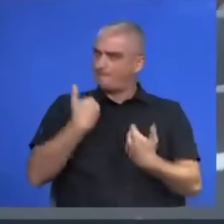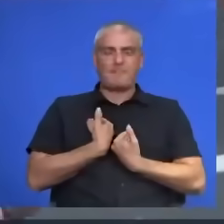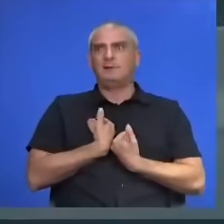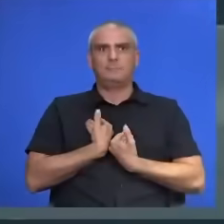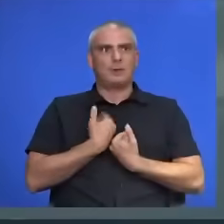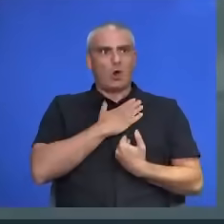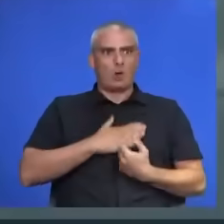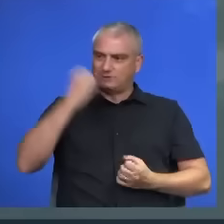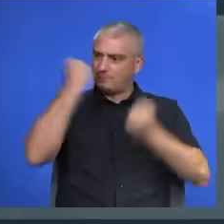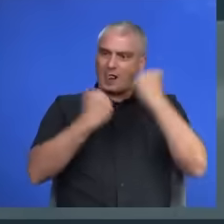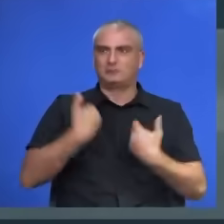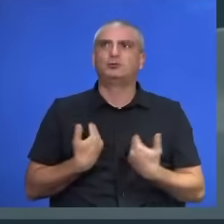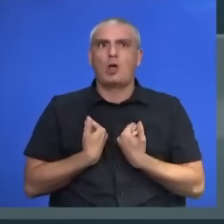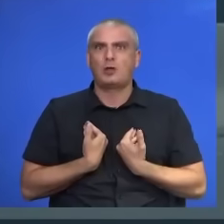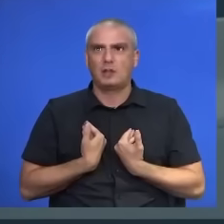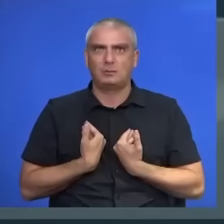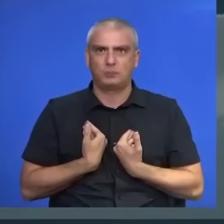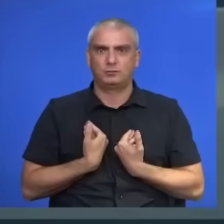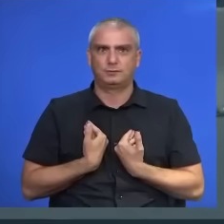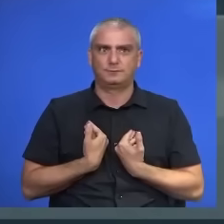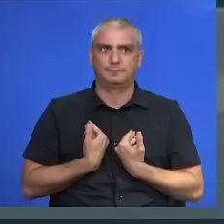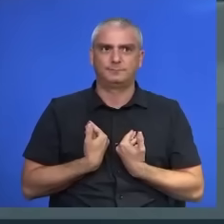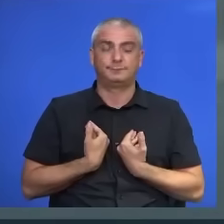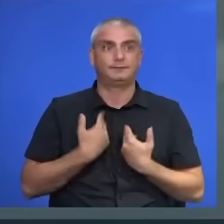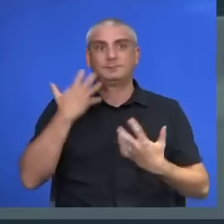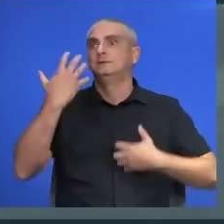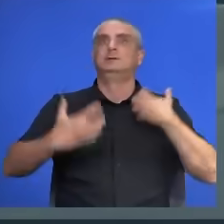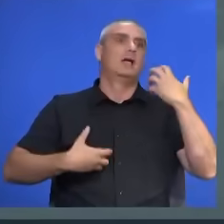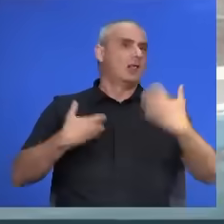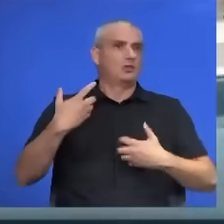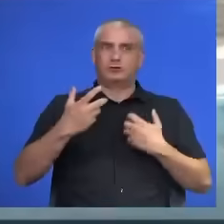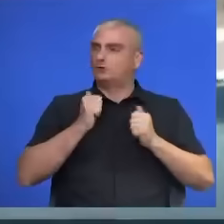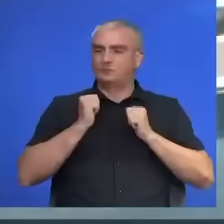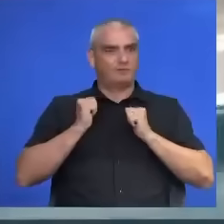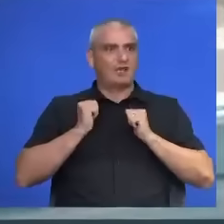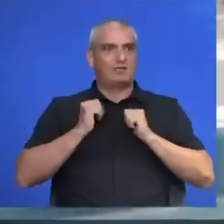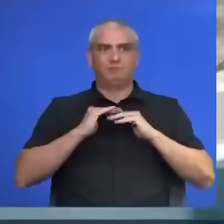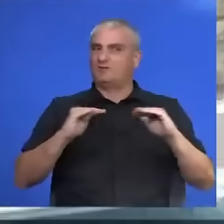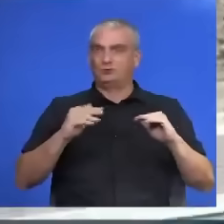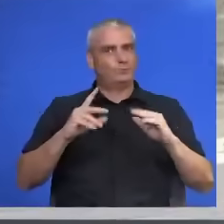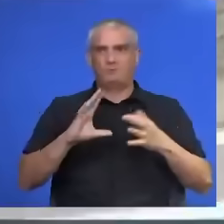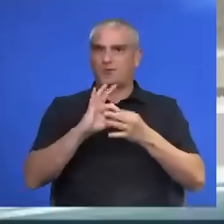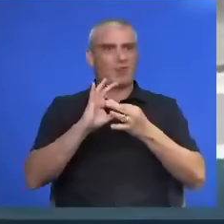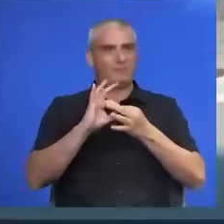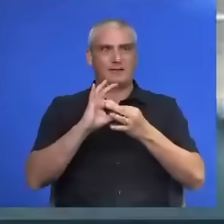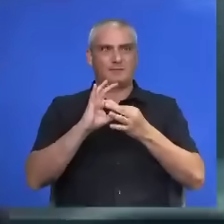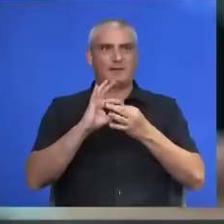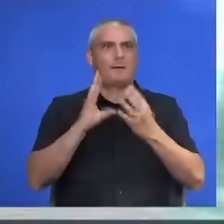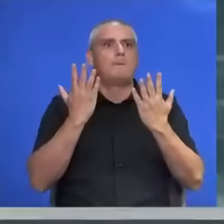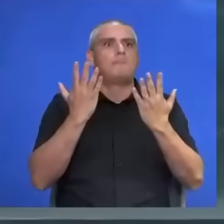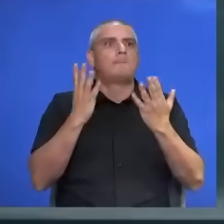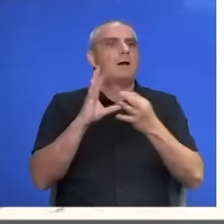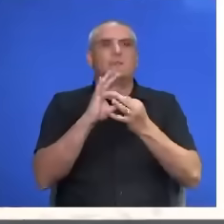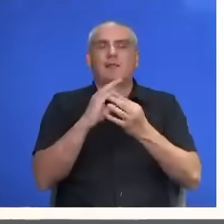לרצוח אותנו. שערת הרגשות והשקט בכבישים לא מתחברים. אבל מה כבר מתחבר ביממה